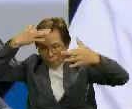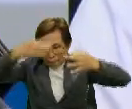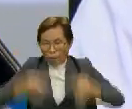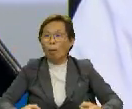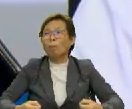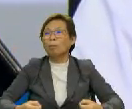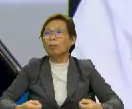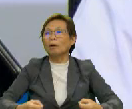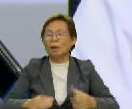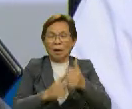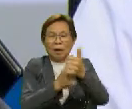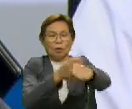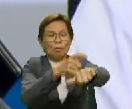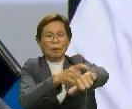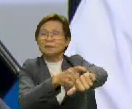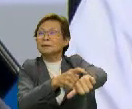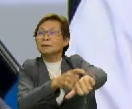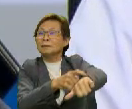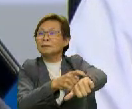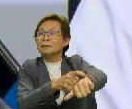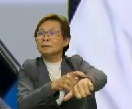keputusan yang mengikut masa berkala